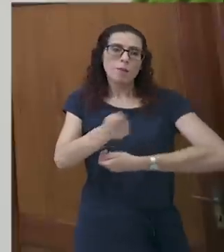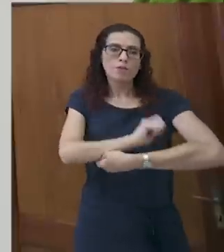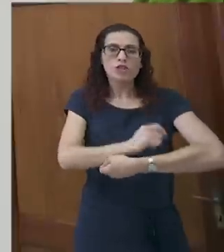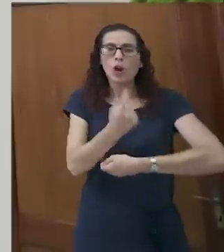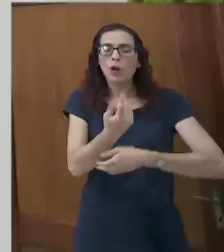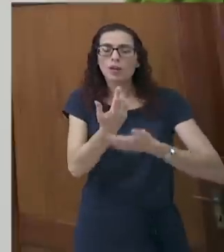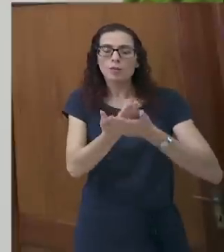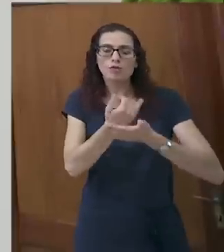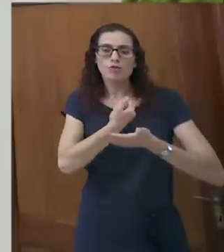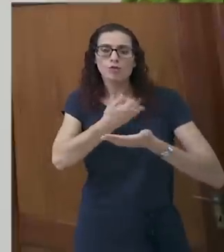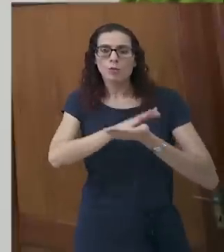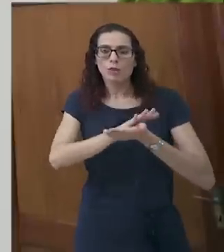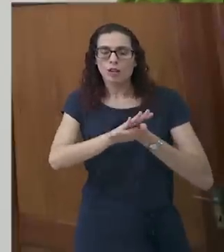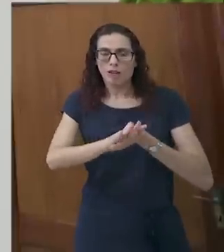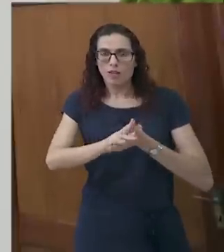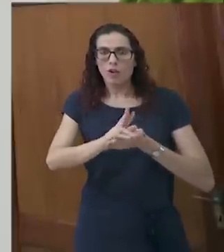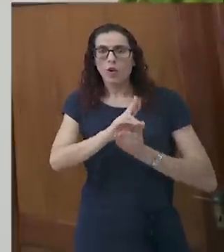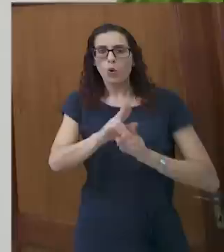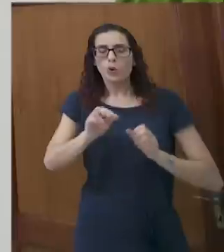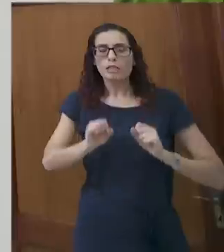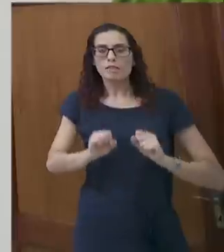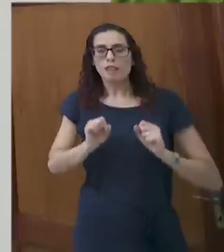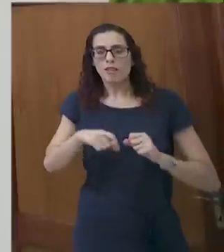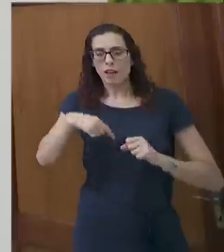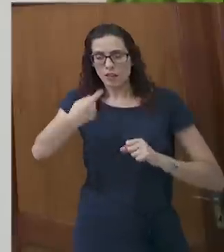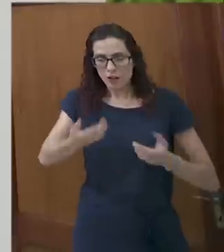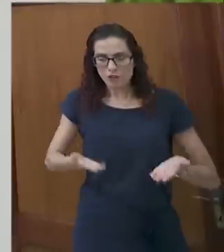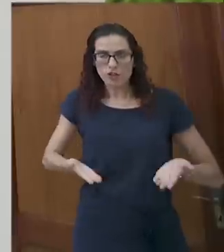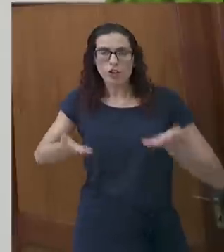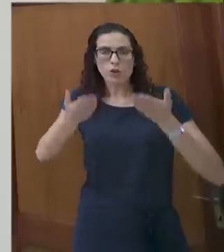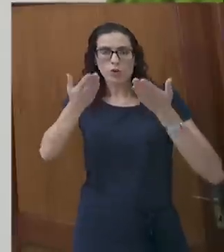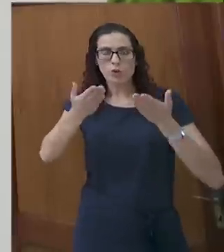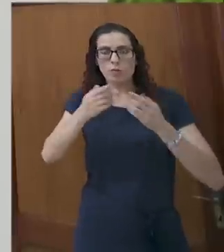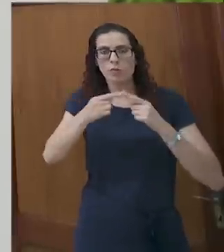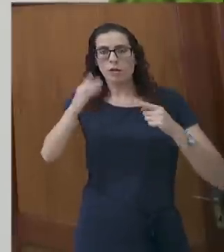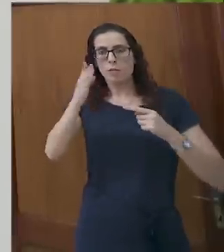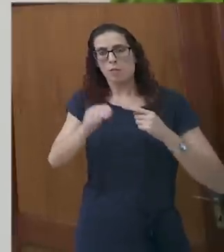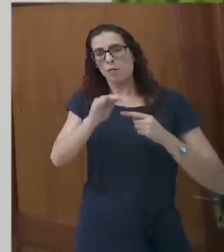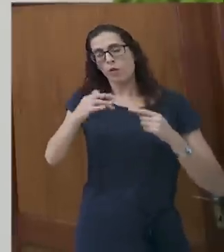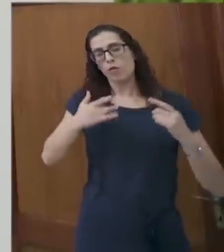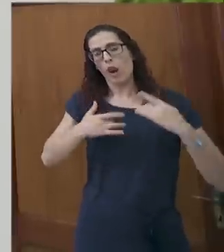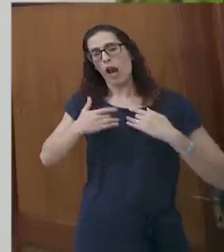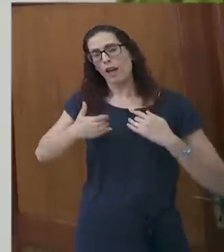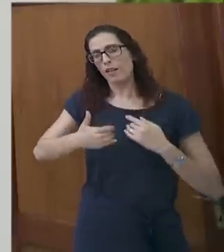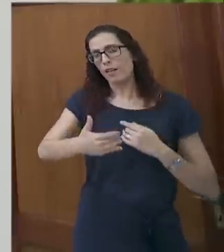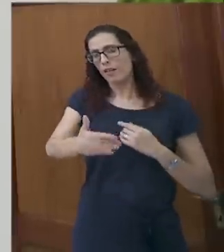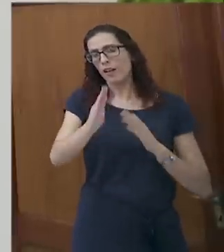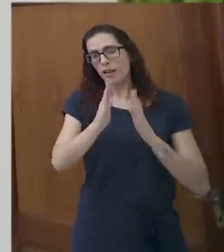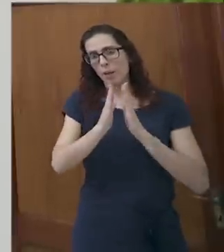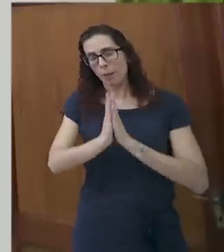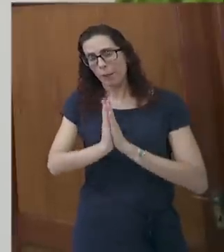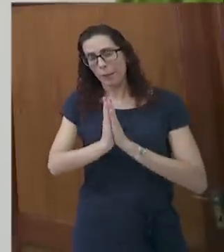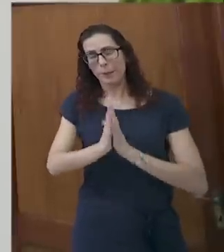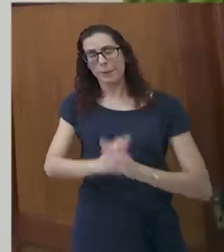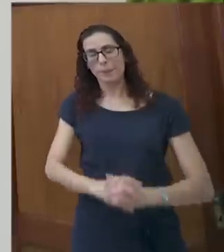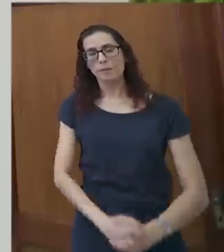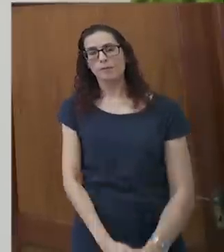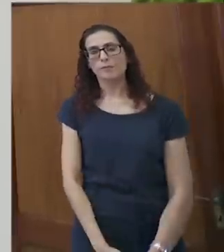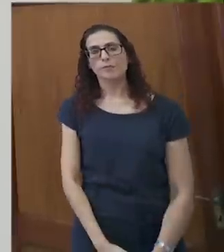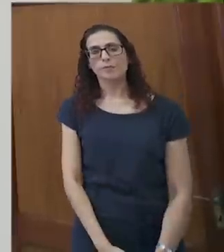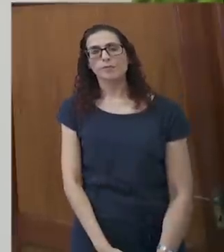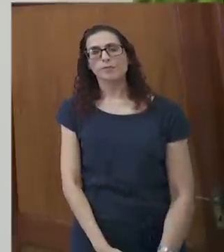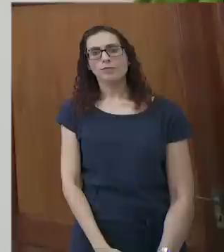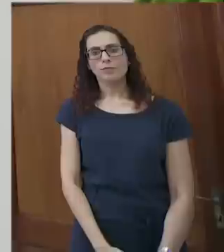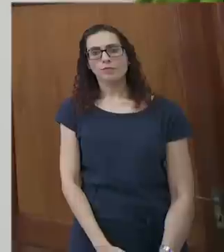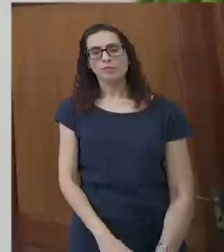wahda l-maħfra ta' d-nubiet nistenna l-qama mill-nubiet u l-ħajja ta' żmien li ġej. Amen.